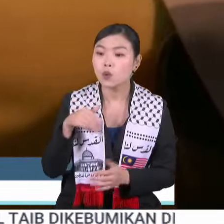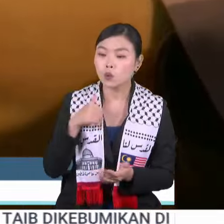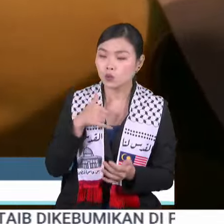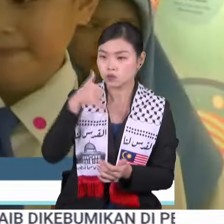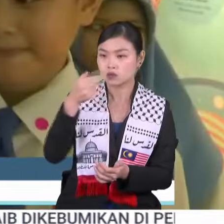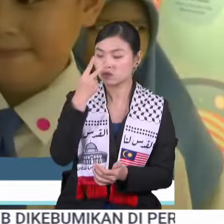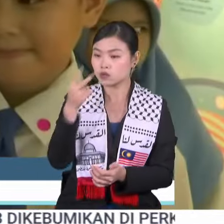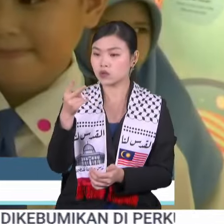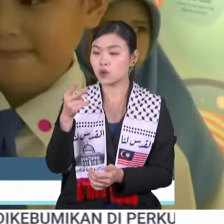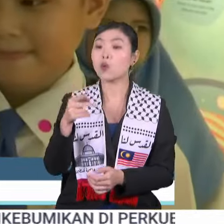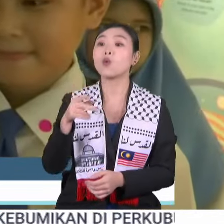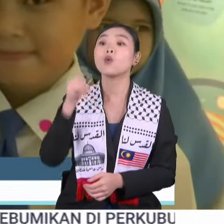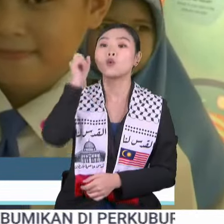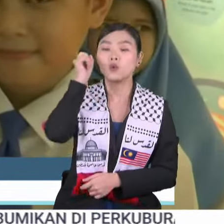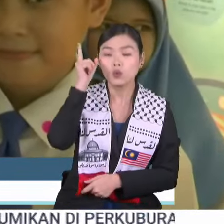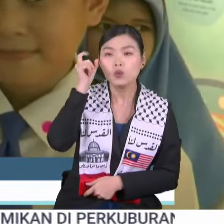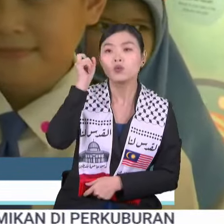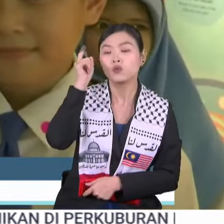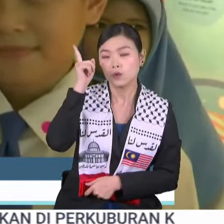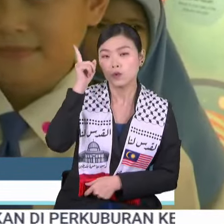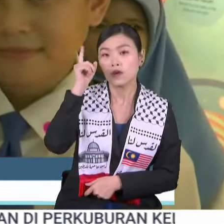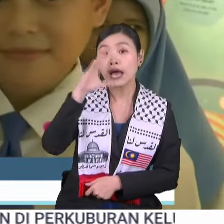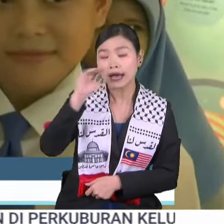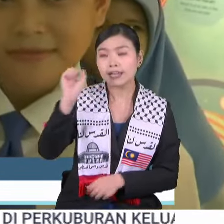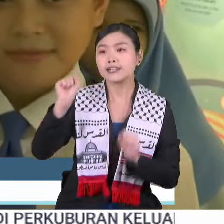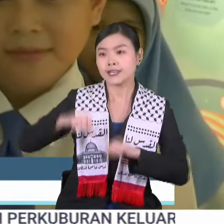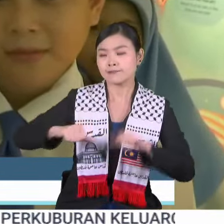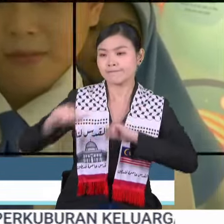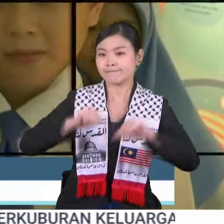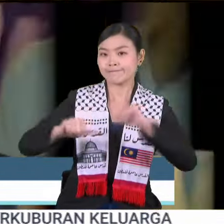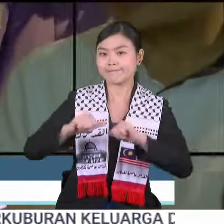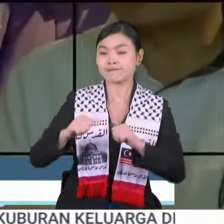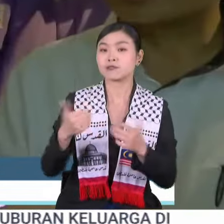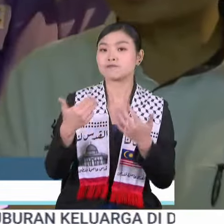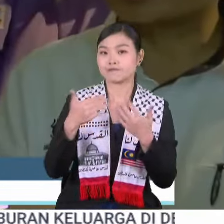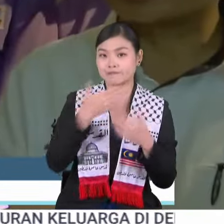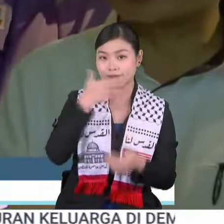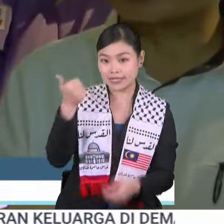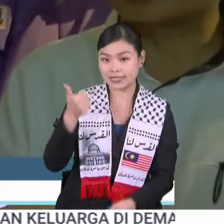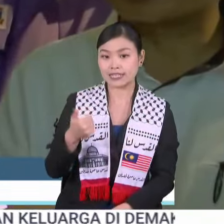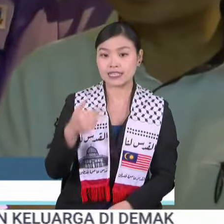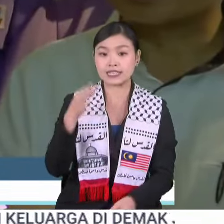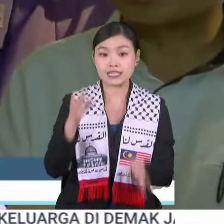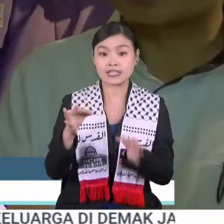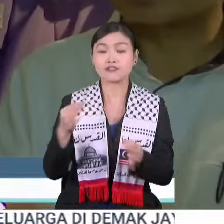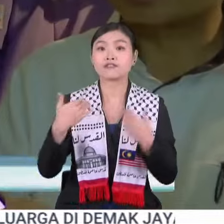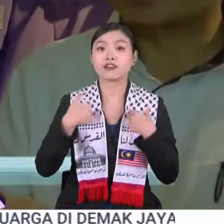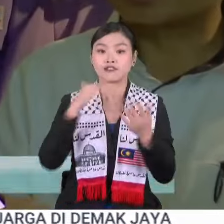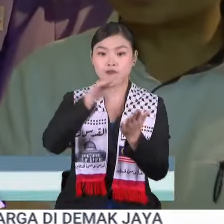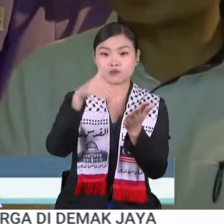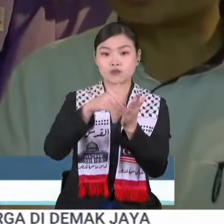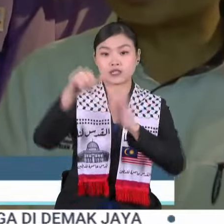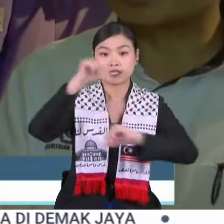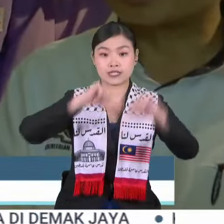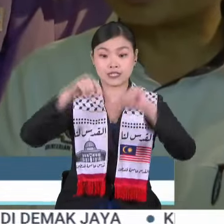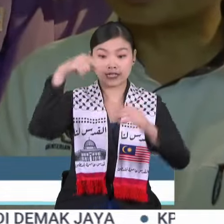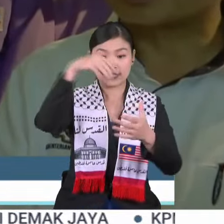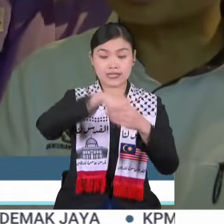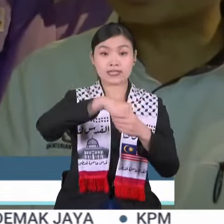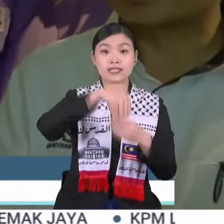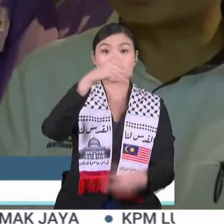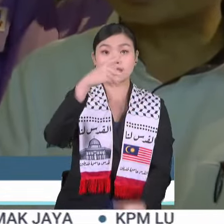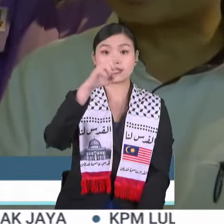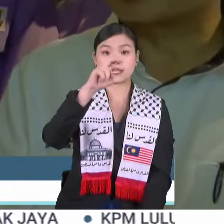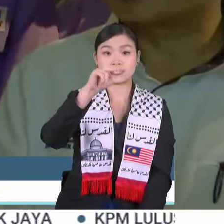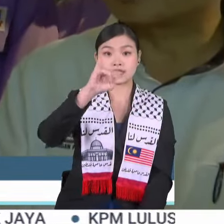kan, kita paham, lepas tu kita boleh buat lagi tu benda. Adanya pusat sains di Keningau ini,